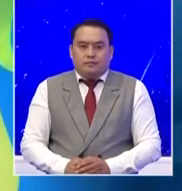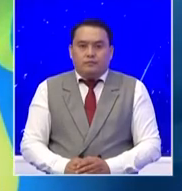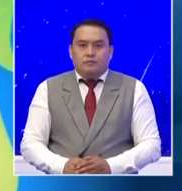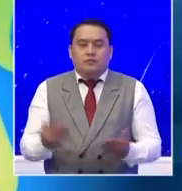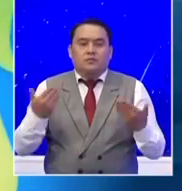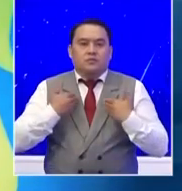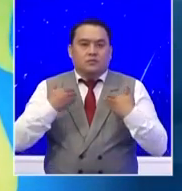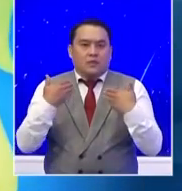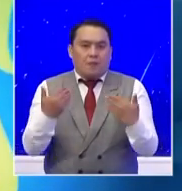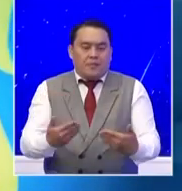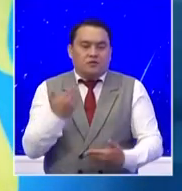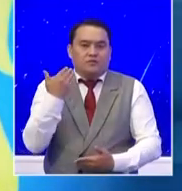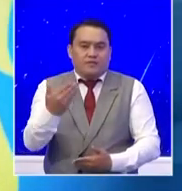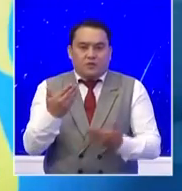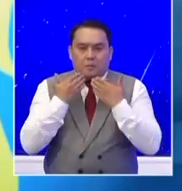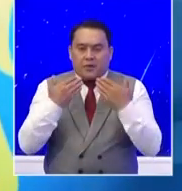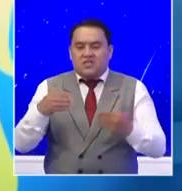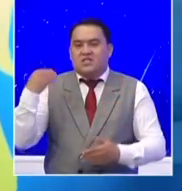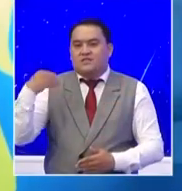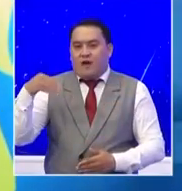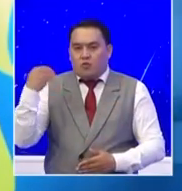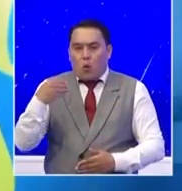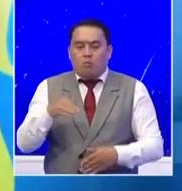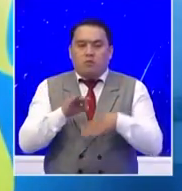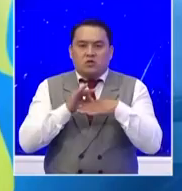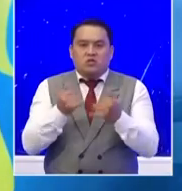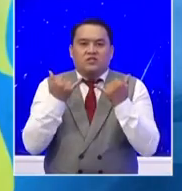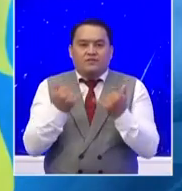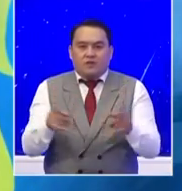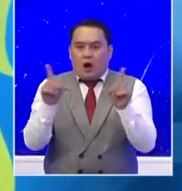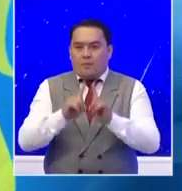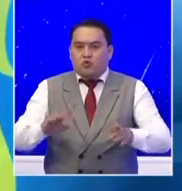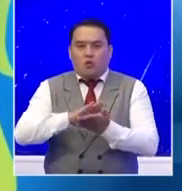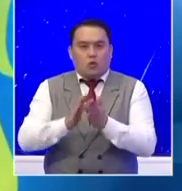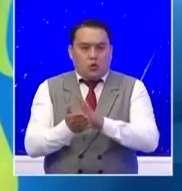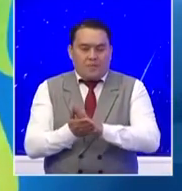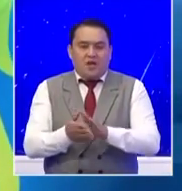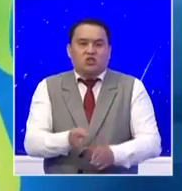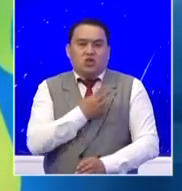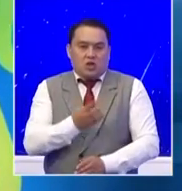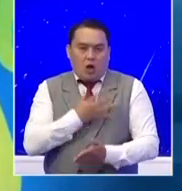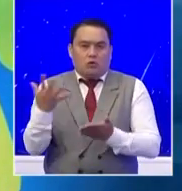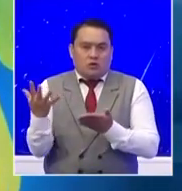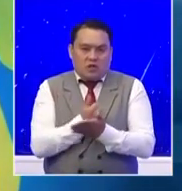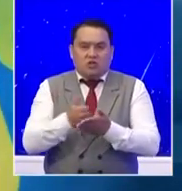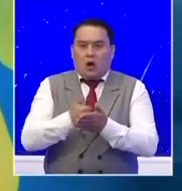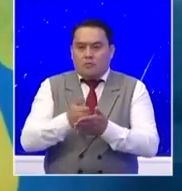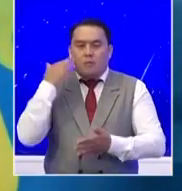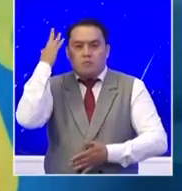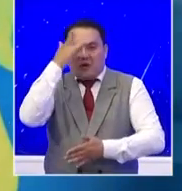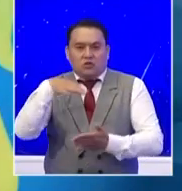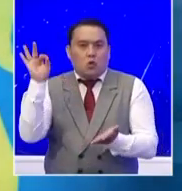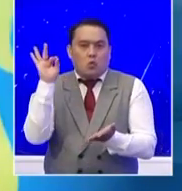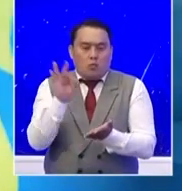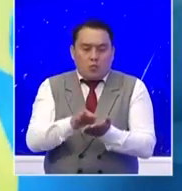Дорогие выпускники, поздравляю вас с последним звонком, который прозвучит сегодня в необычной обстановке. Желаю вам достичь заветной мечты. Надеюсь,